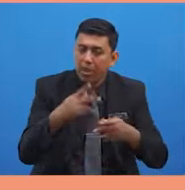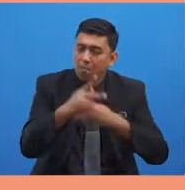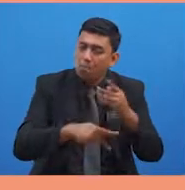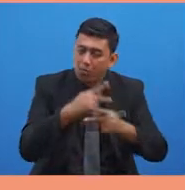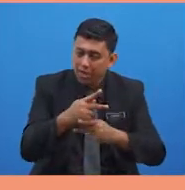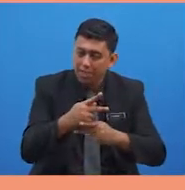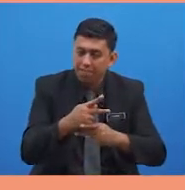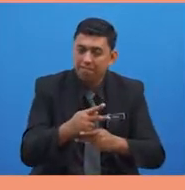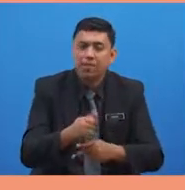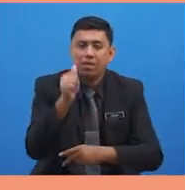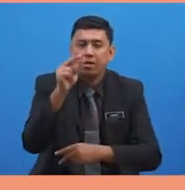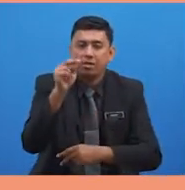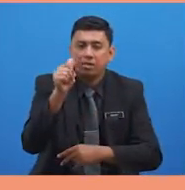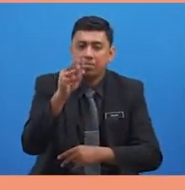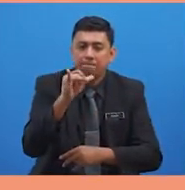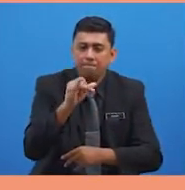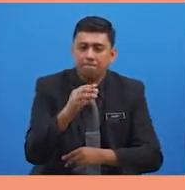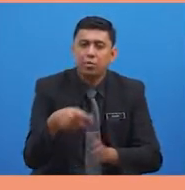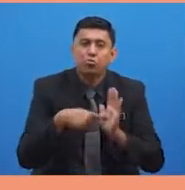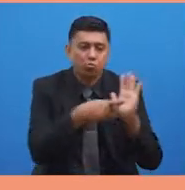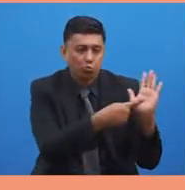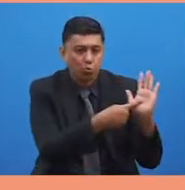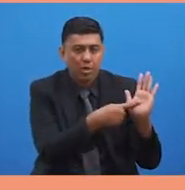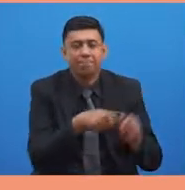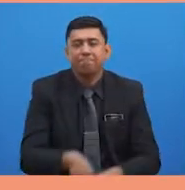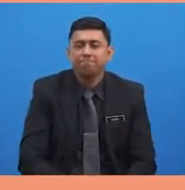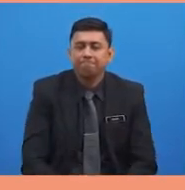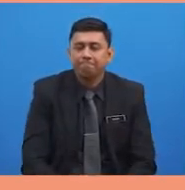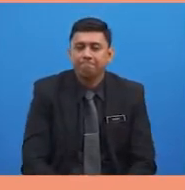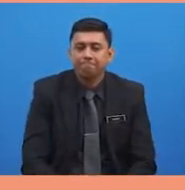animasi seperti yang ditunjukkan ini.